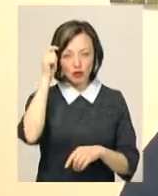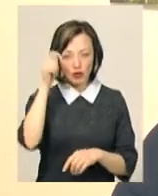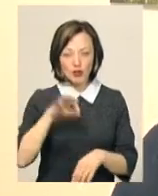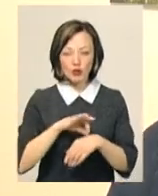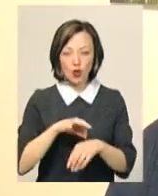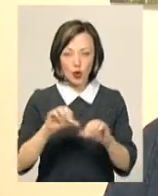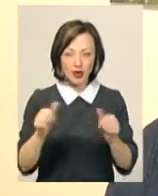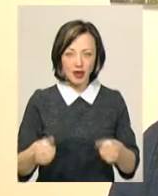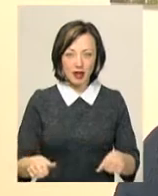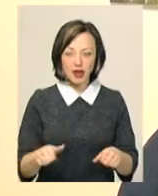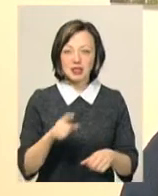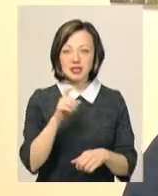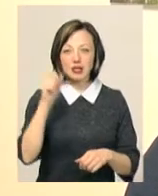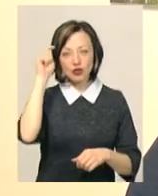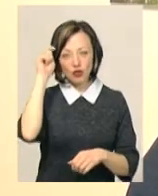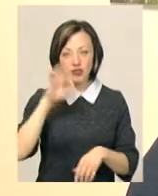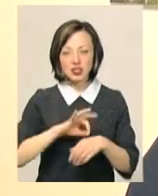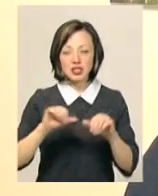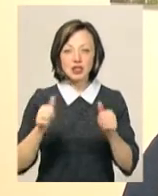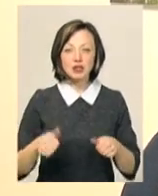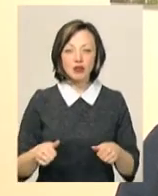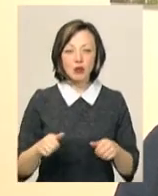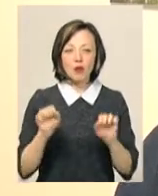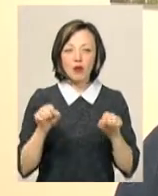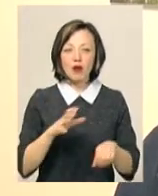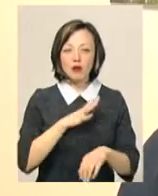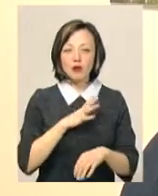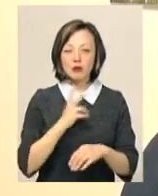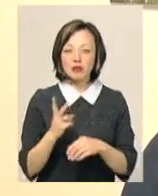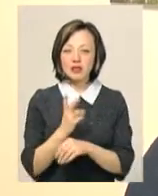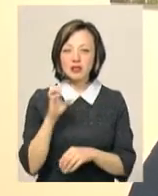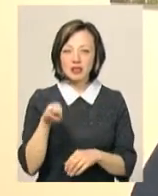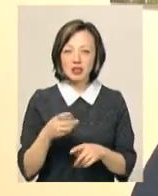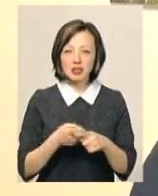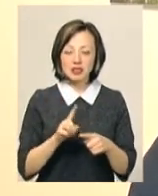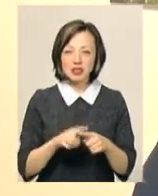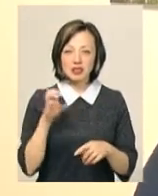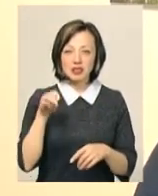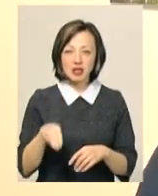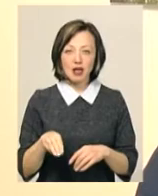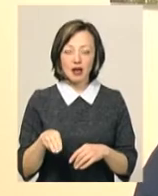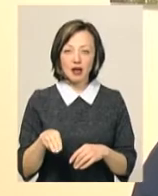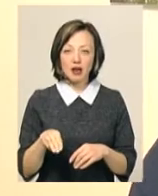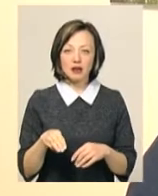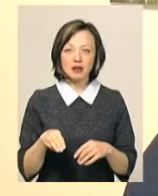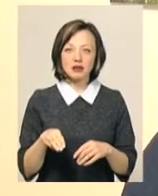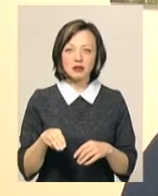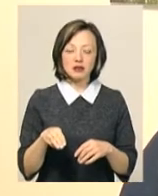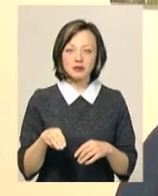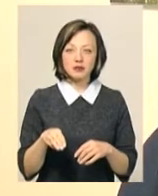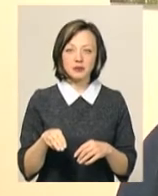тіла? За чоловіче тіло могла бути подвійна стаття, і ця стаття звучала